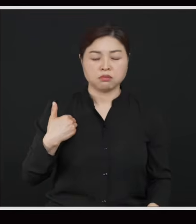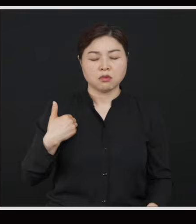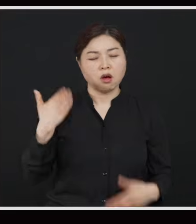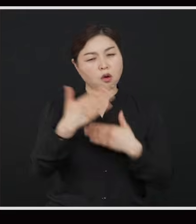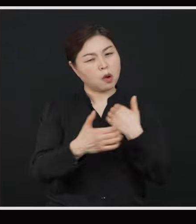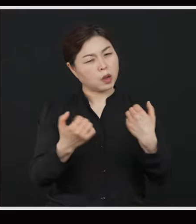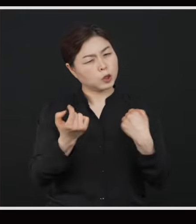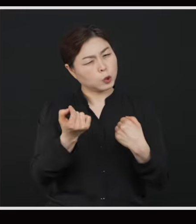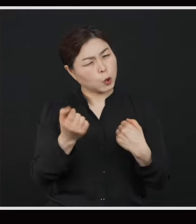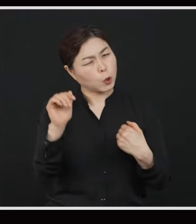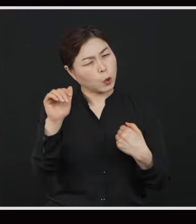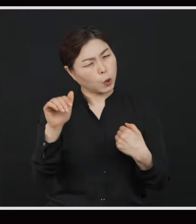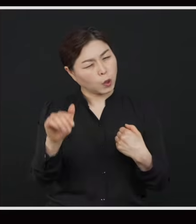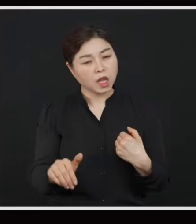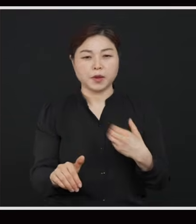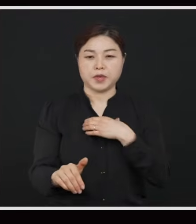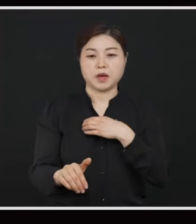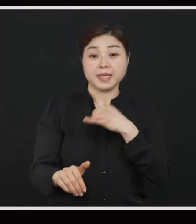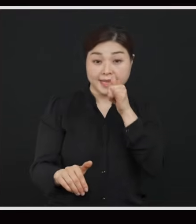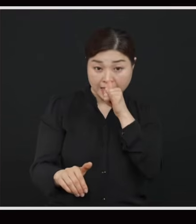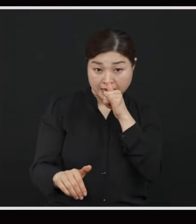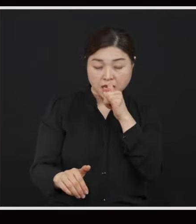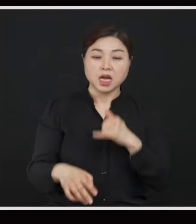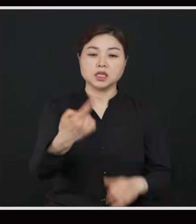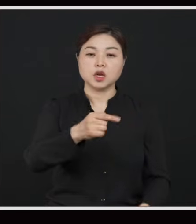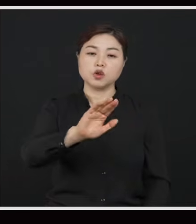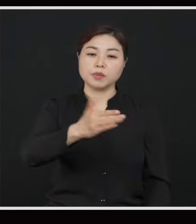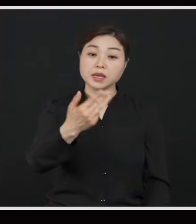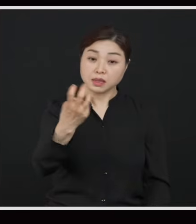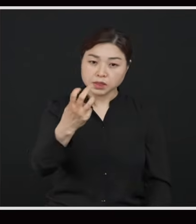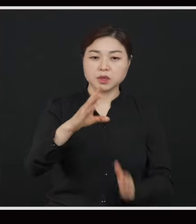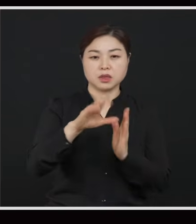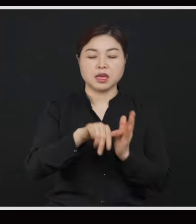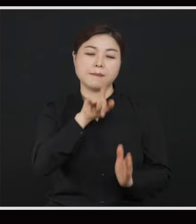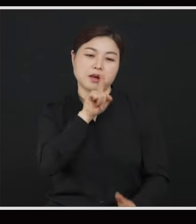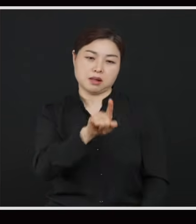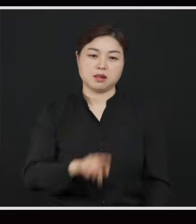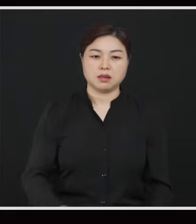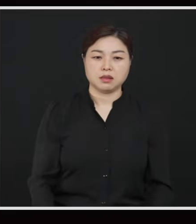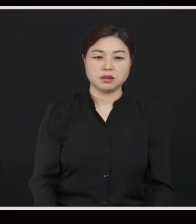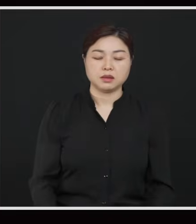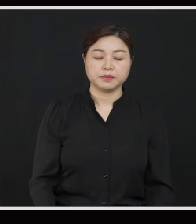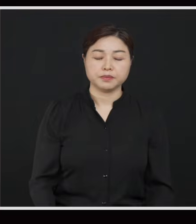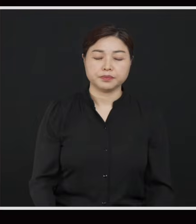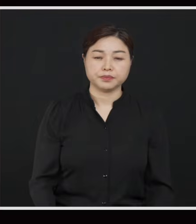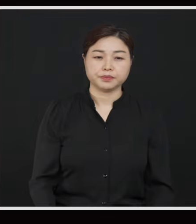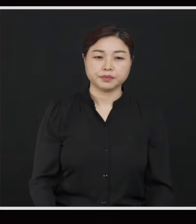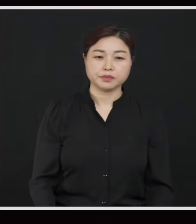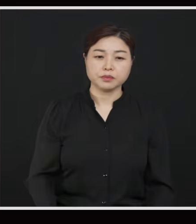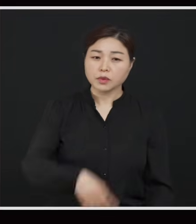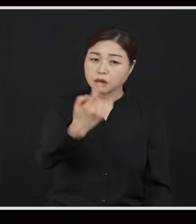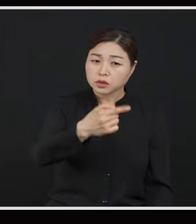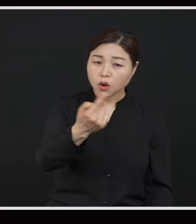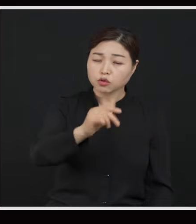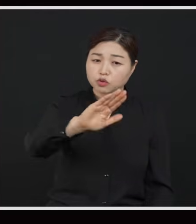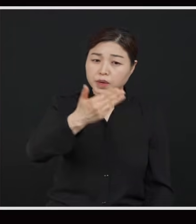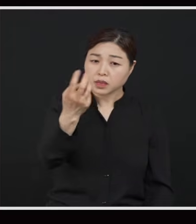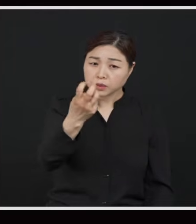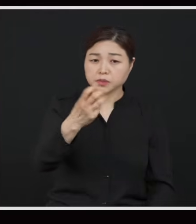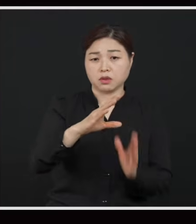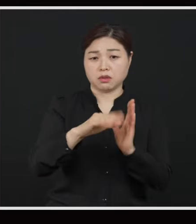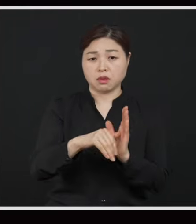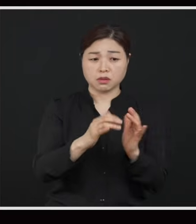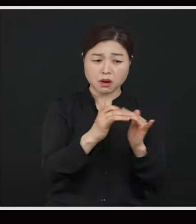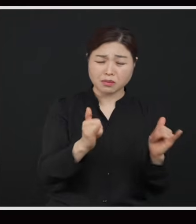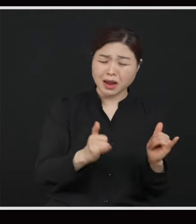안 좋다라는 얘기가 1930년대에 이미 나왔어요. 근데 문제는